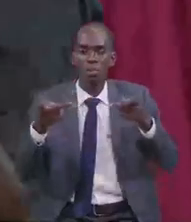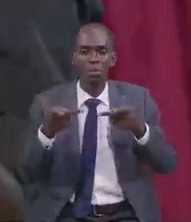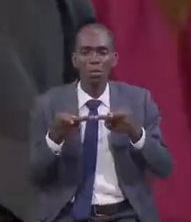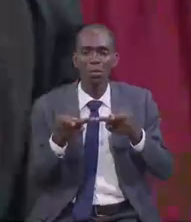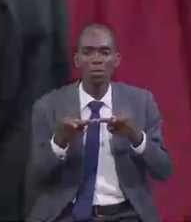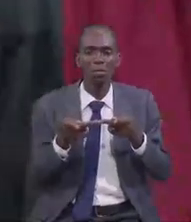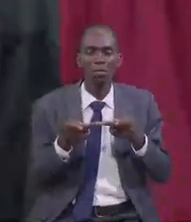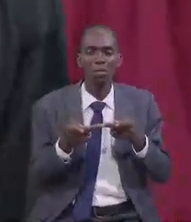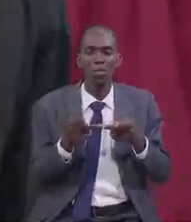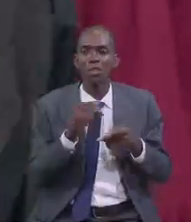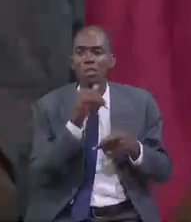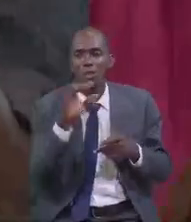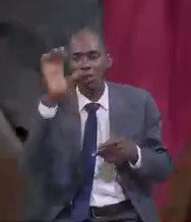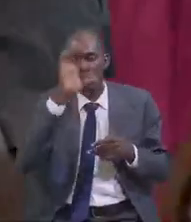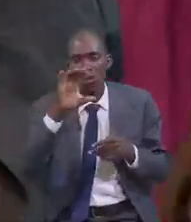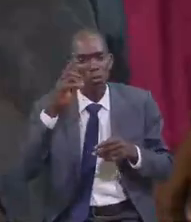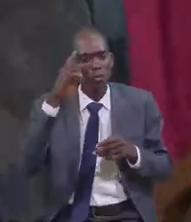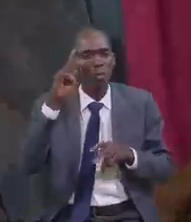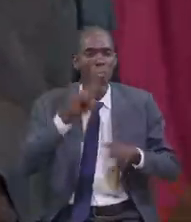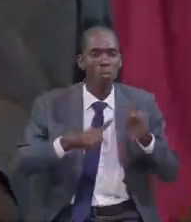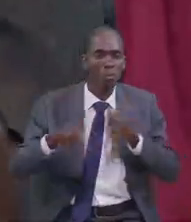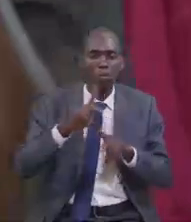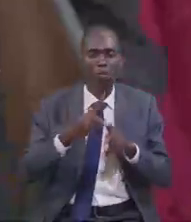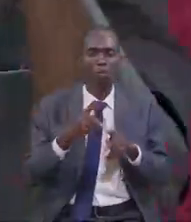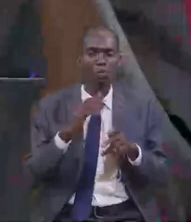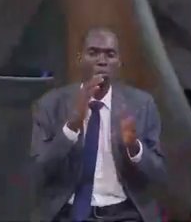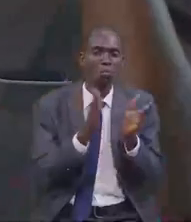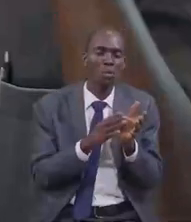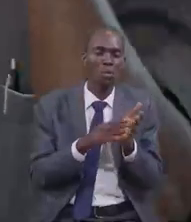sans chercher la réputation,